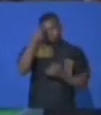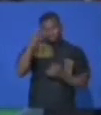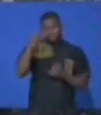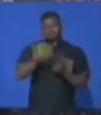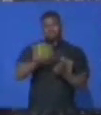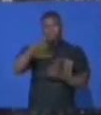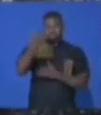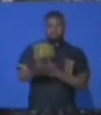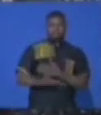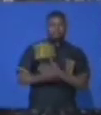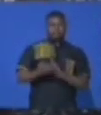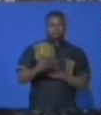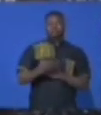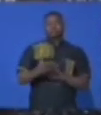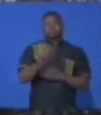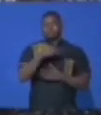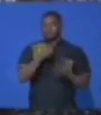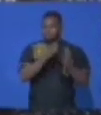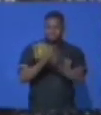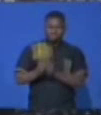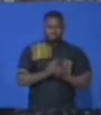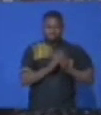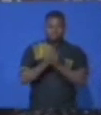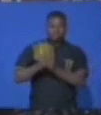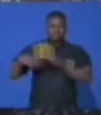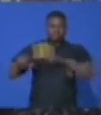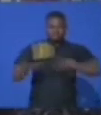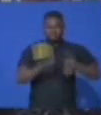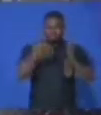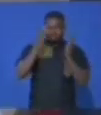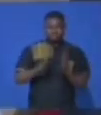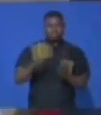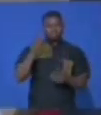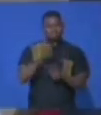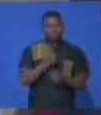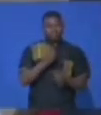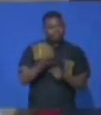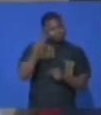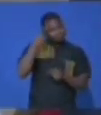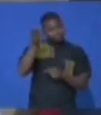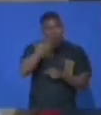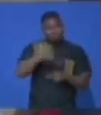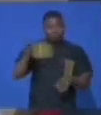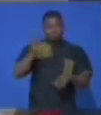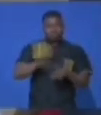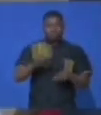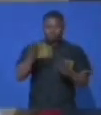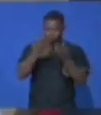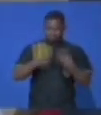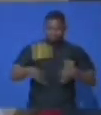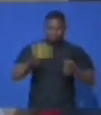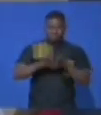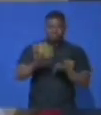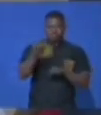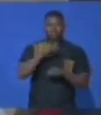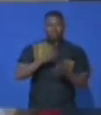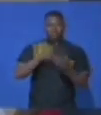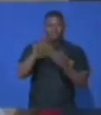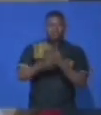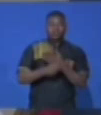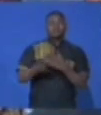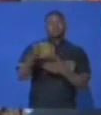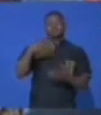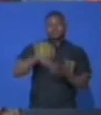et encourage l'ensemble des acteurs à œuvrer pour la mise en œuvre efficace de ce projet sous le leadership des gouverneurs des deux